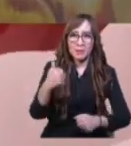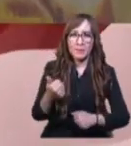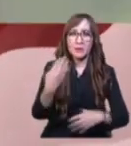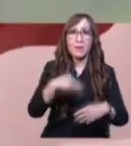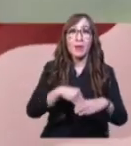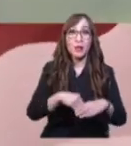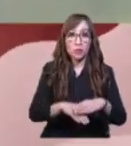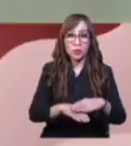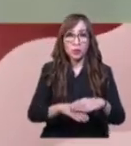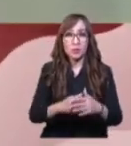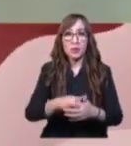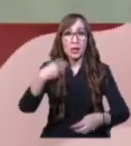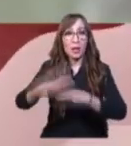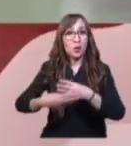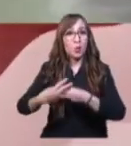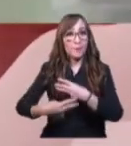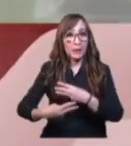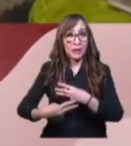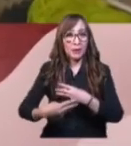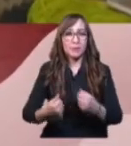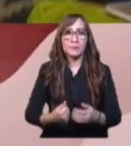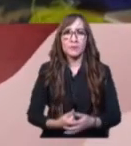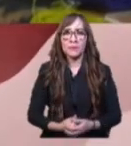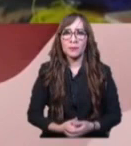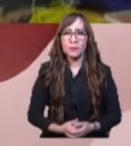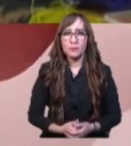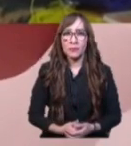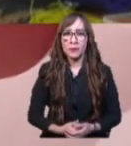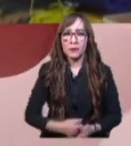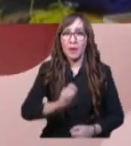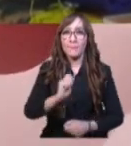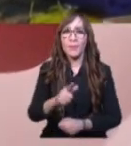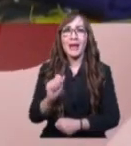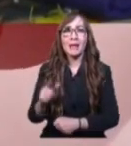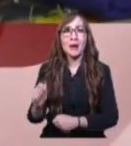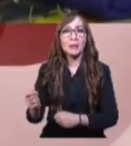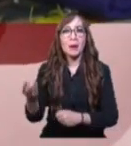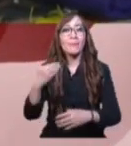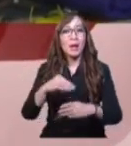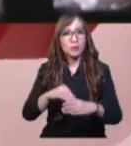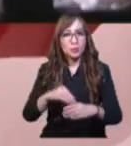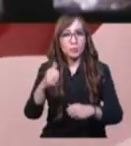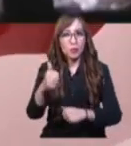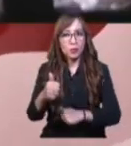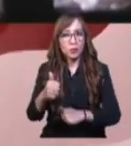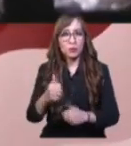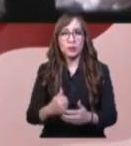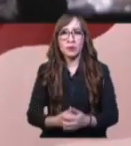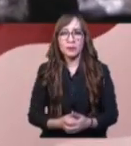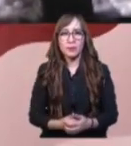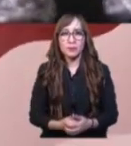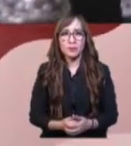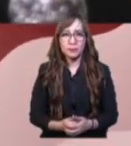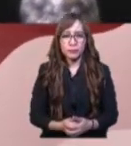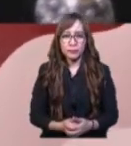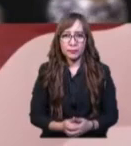ke skala ekonomi tadi dengan strategi konsolidasi gitu ya. Pembiayaannya masuk, pendampingan SDM-nya masuk di situ, link